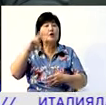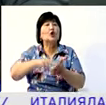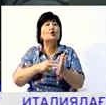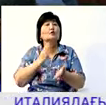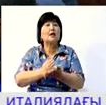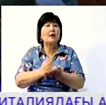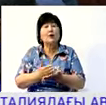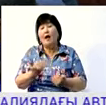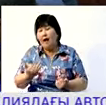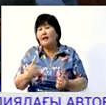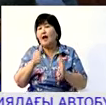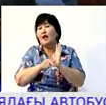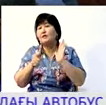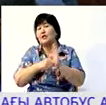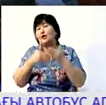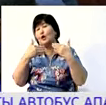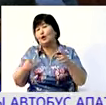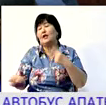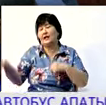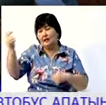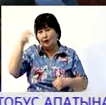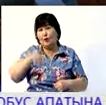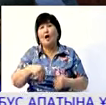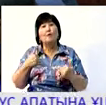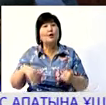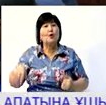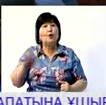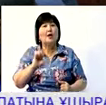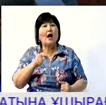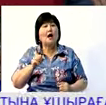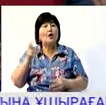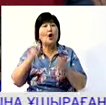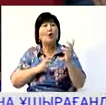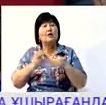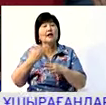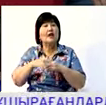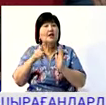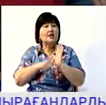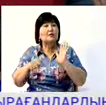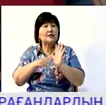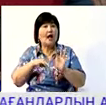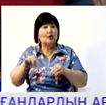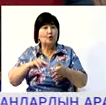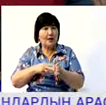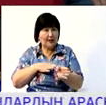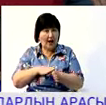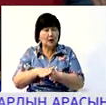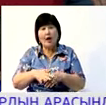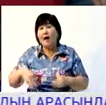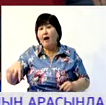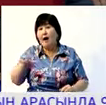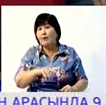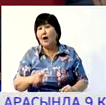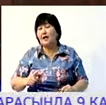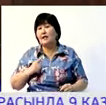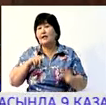отыр, ал 67 түлек елге оралады. Биыл өңірде агроөнеркәсіп кешені саласында 76 жоба іске асырылуда. Аймақта